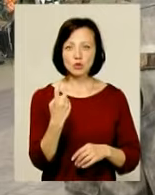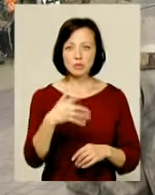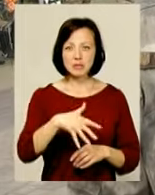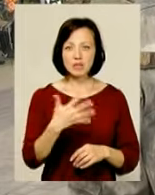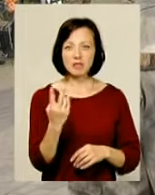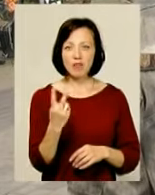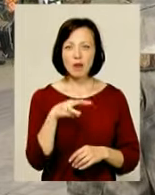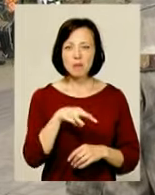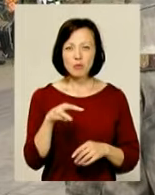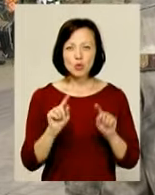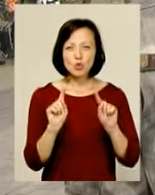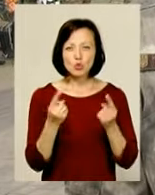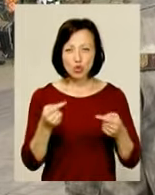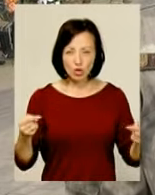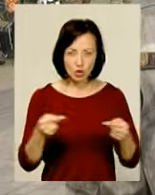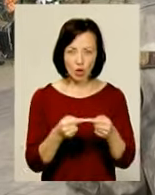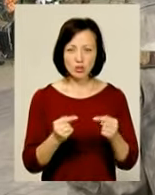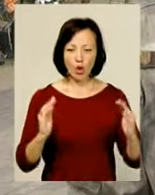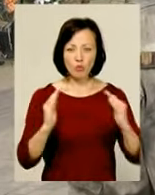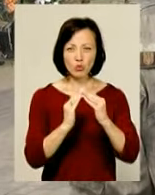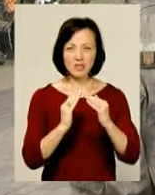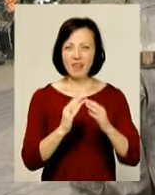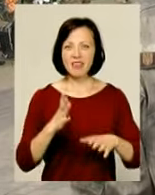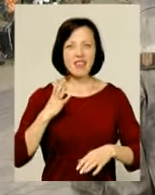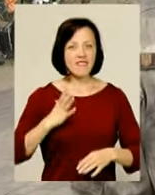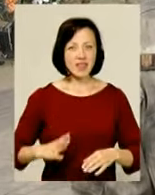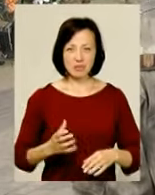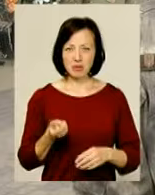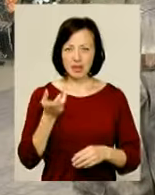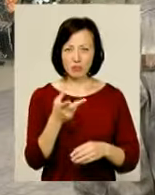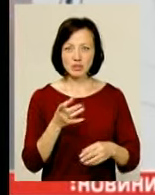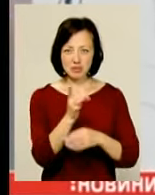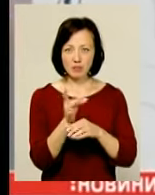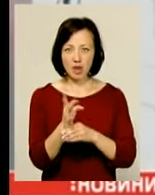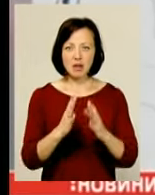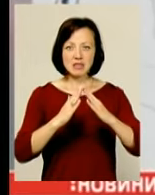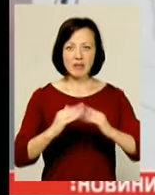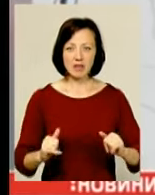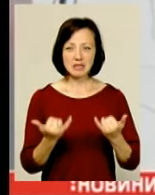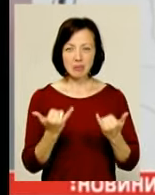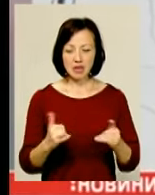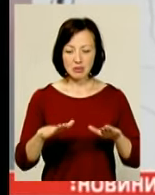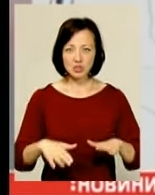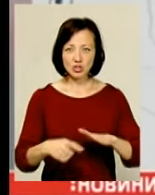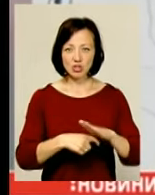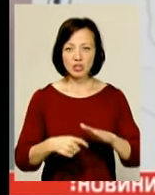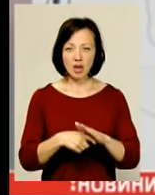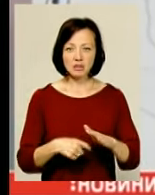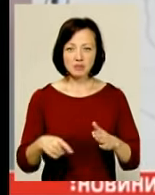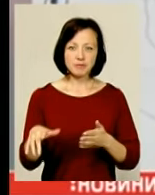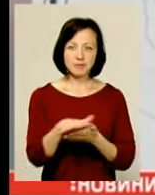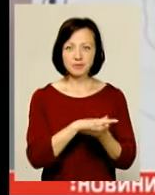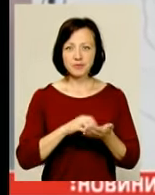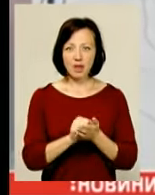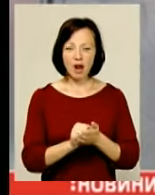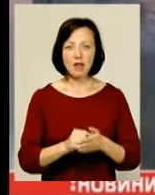при чому дуже прицільний. Будівля не витримала кількості попадань і просто завалилася. Тепер на місці шахти – сліди апокаліпсису.